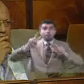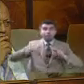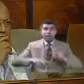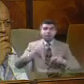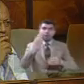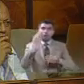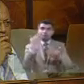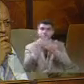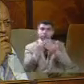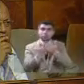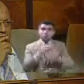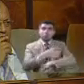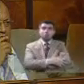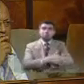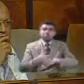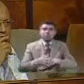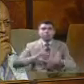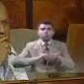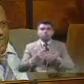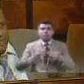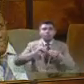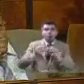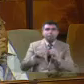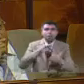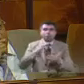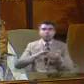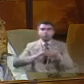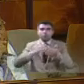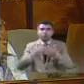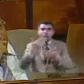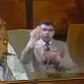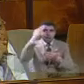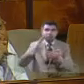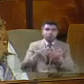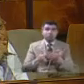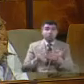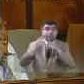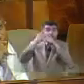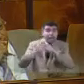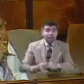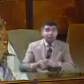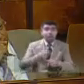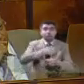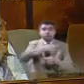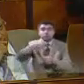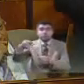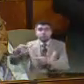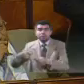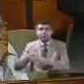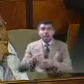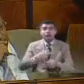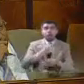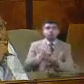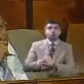ديال المعيشة ديال السكان، وبالتالي ملي كنشوفوا حاليا كنشوفوا على أن هذه المديونية هادية مشات للاستهلاك وليس للاستثمار. والدليل على ذلك